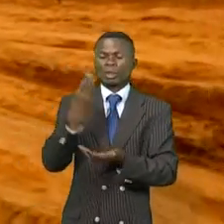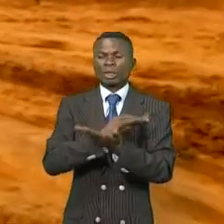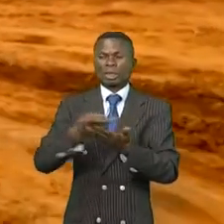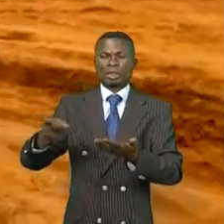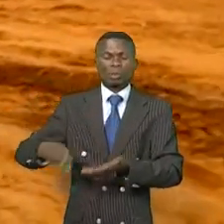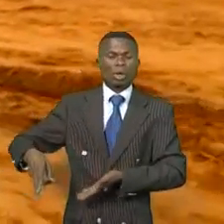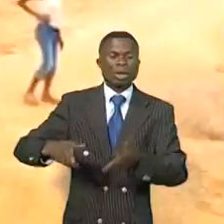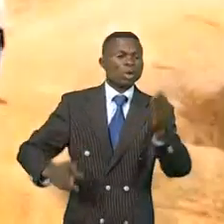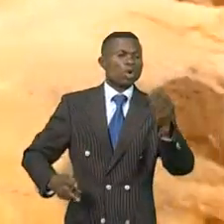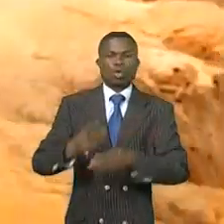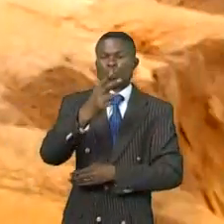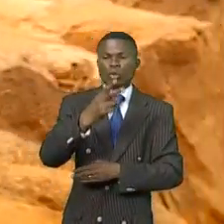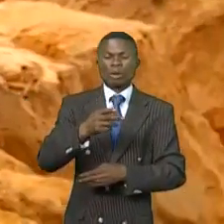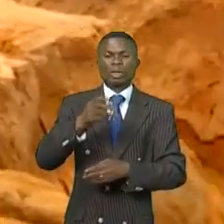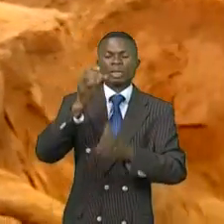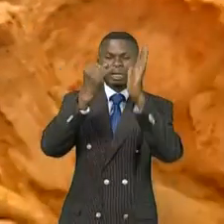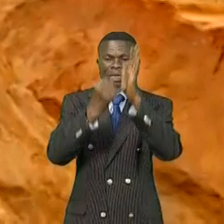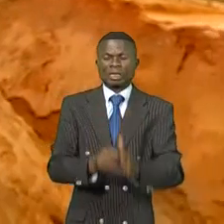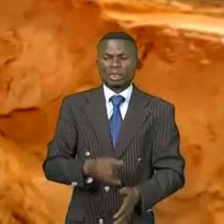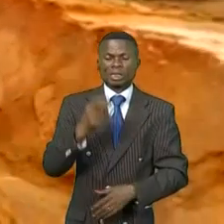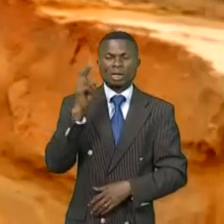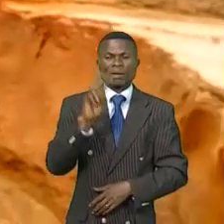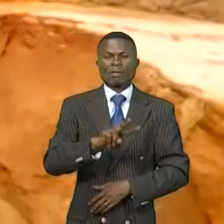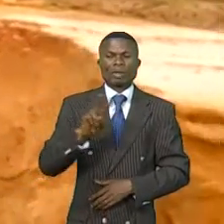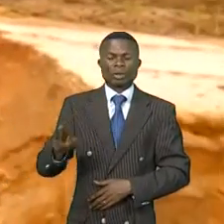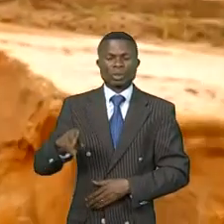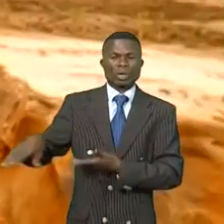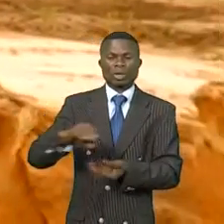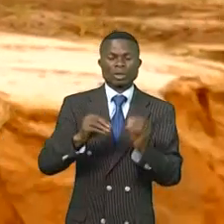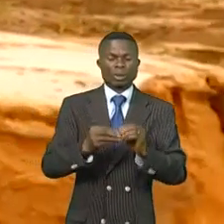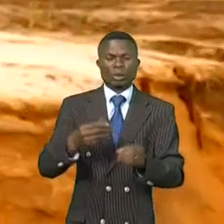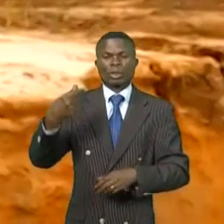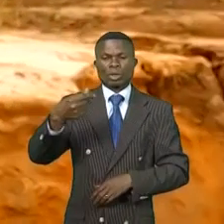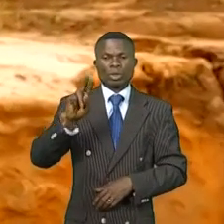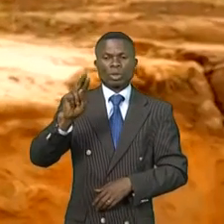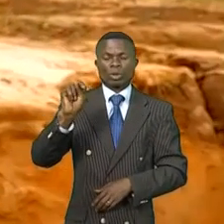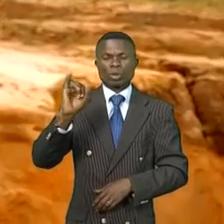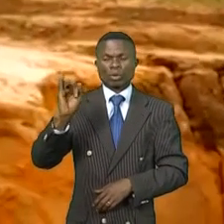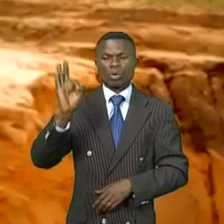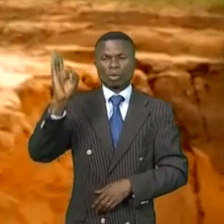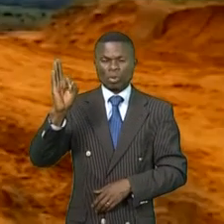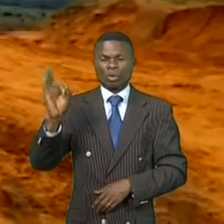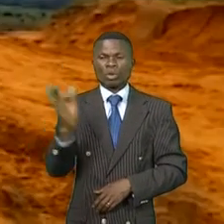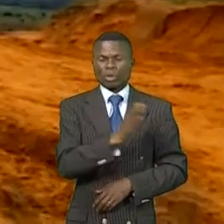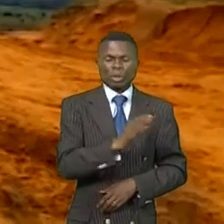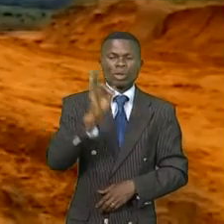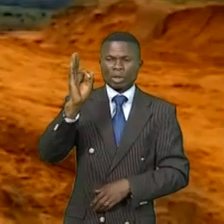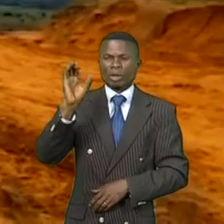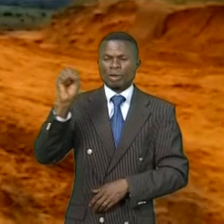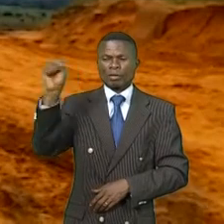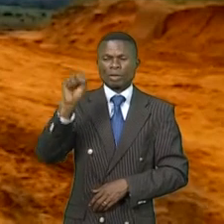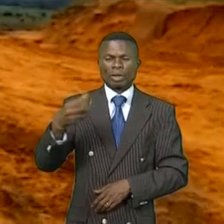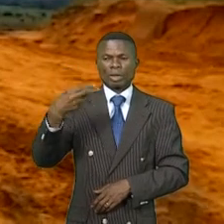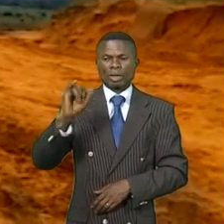de la route Bachamba 622 sur la nationale numéro 1, axe Gungu Fechi Kayemba jusque de l'autre côté de la